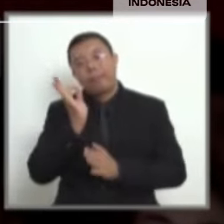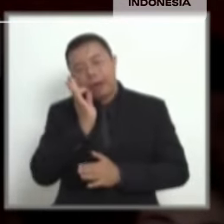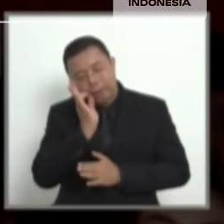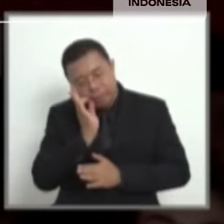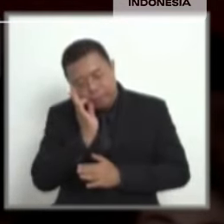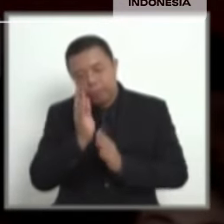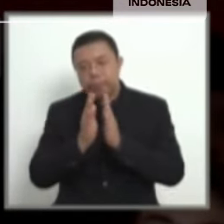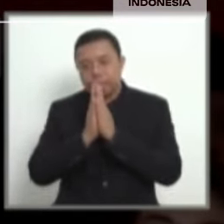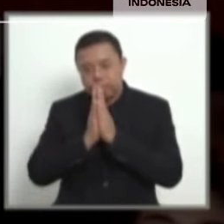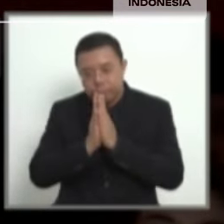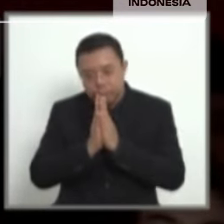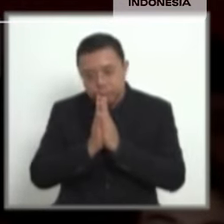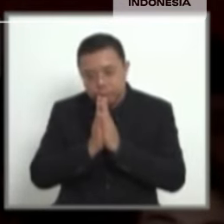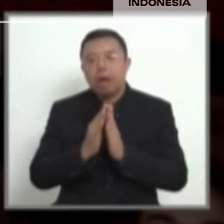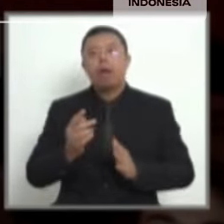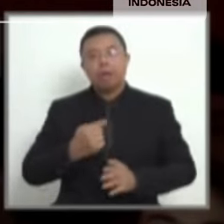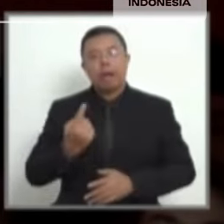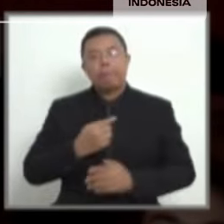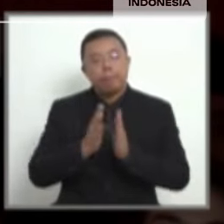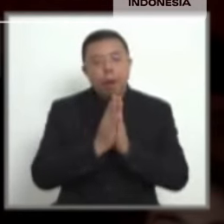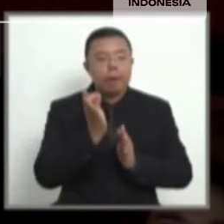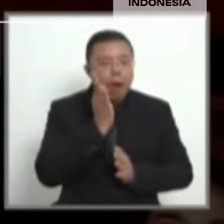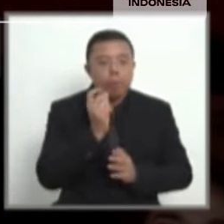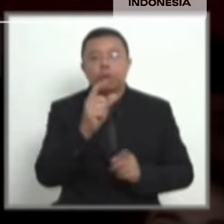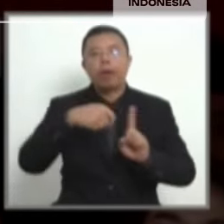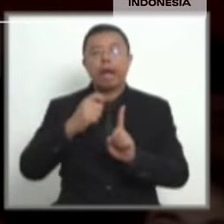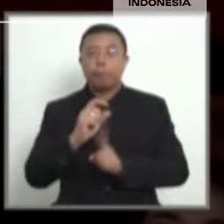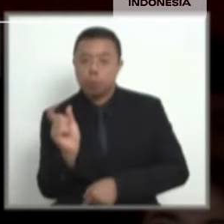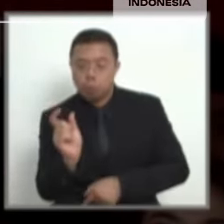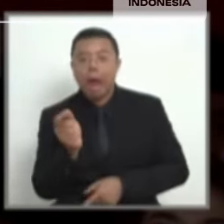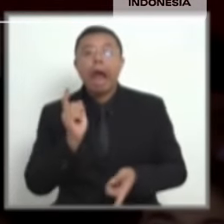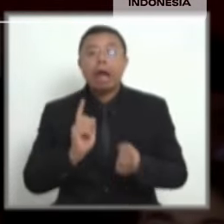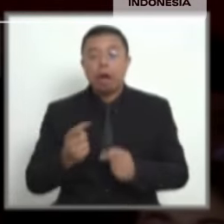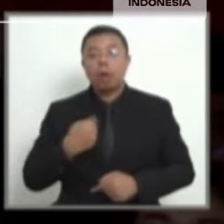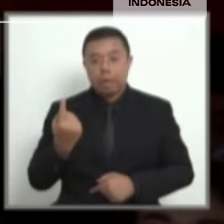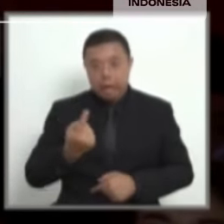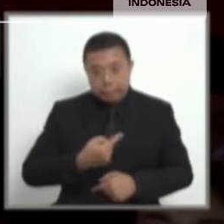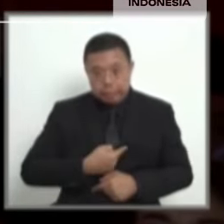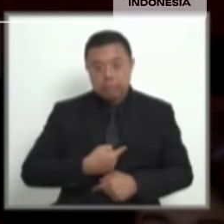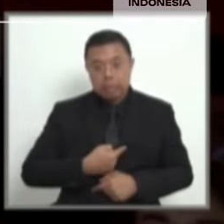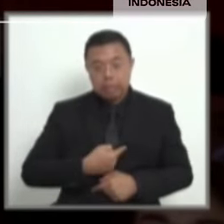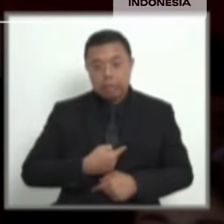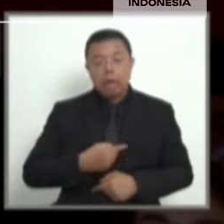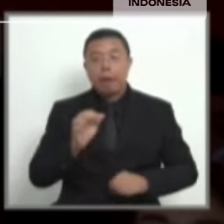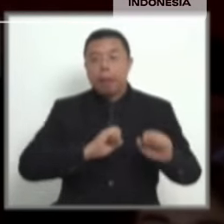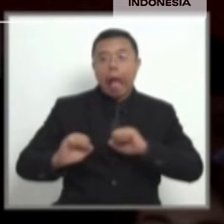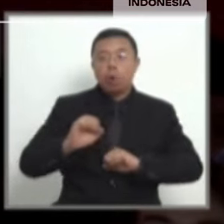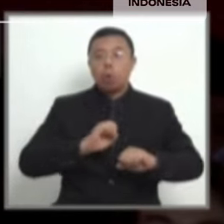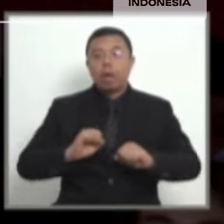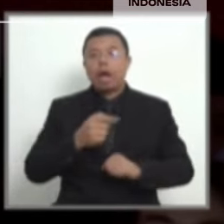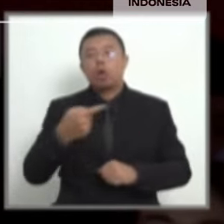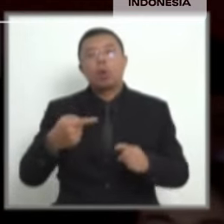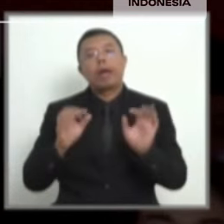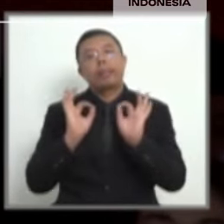yang sebesar-besarnya kami juga mohon maaf kepada KPU seandainya kami juga bertindak yang